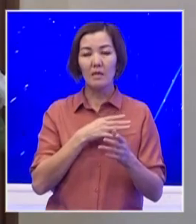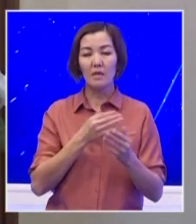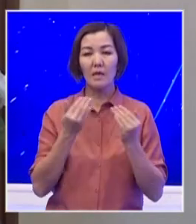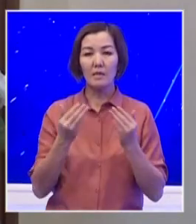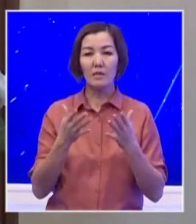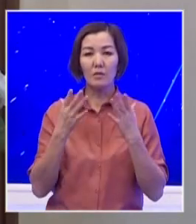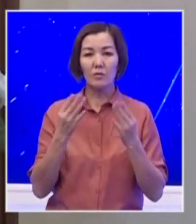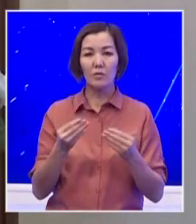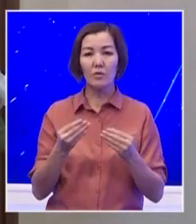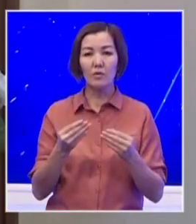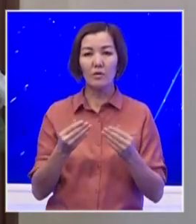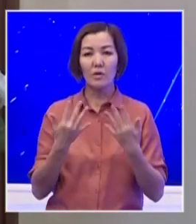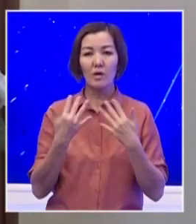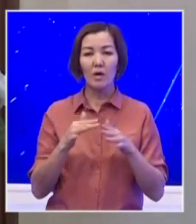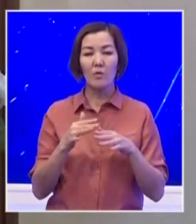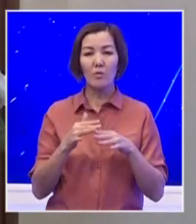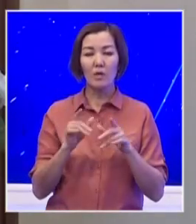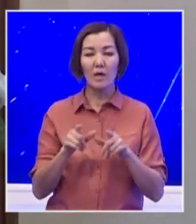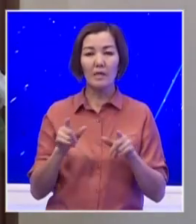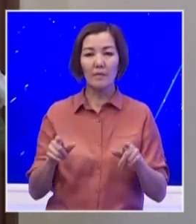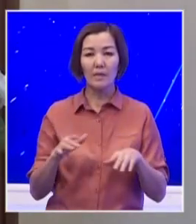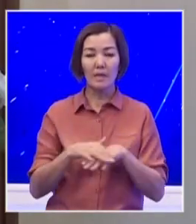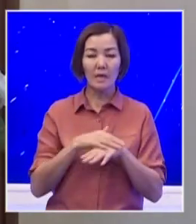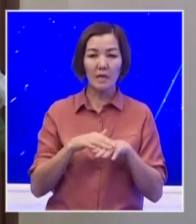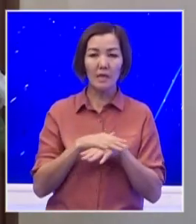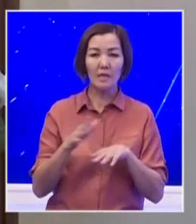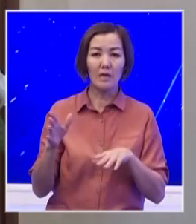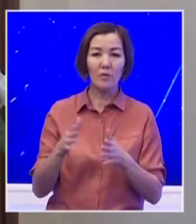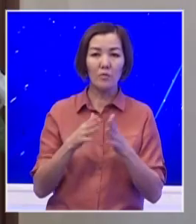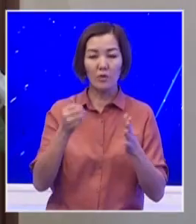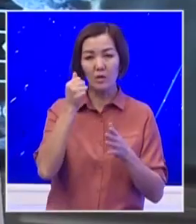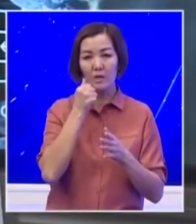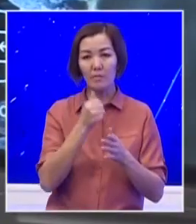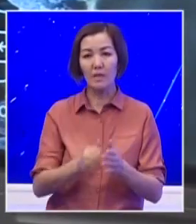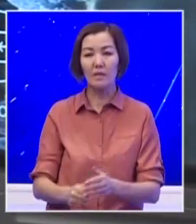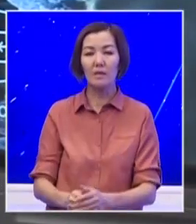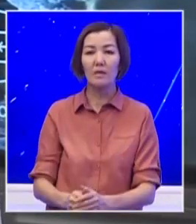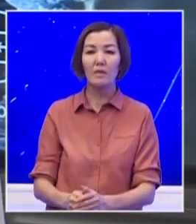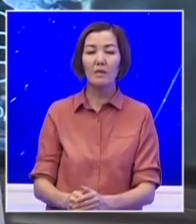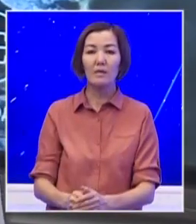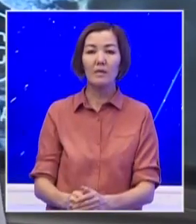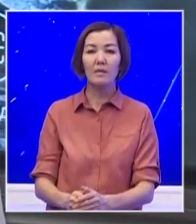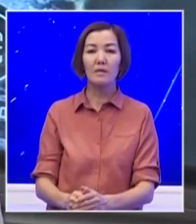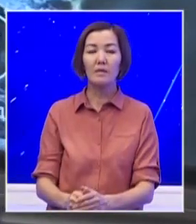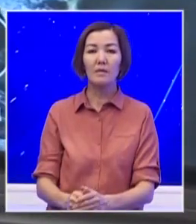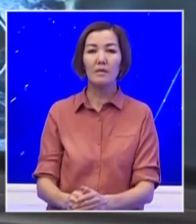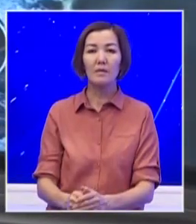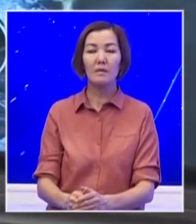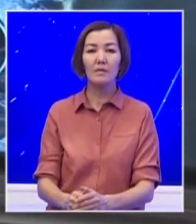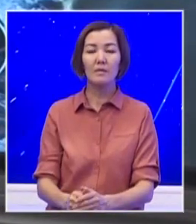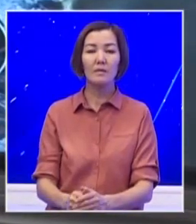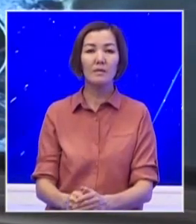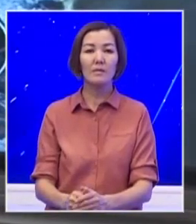бағалаған ауылдастарға жалпы ел жұртқа алғысым шексіз. Жан тәніне сіңіріп дала